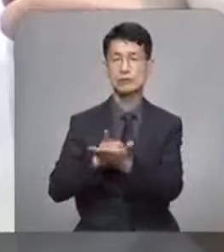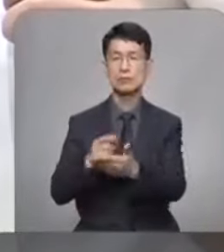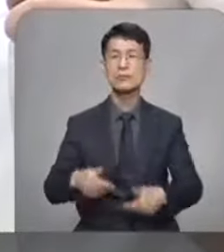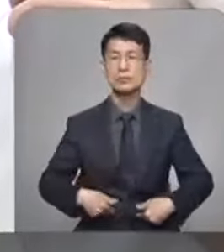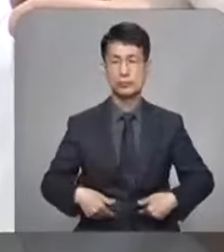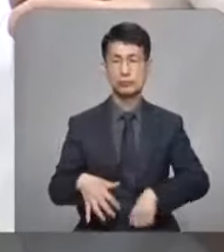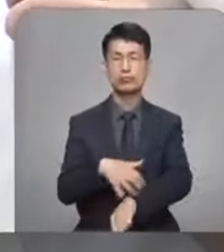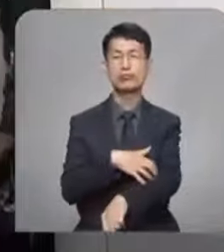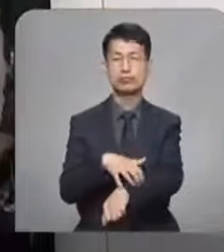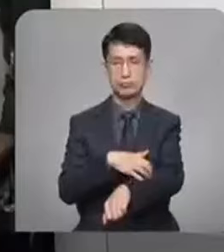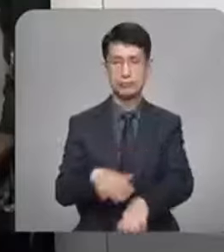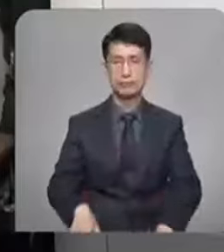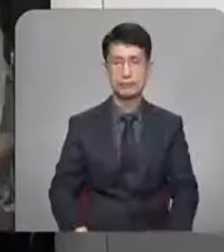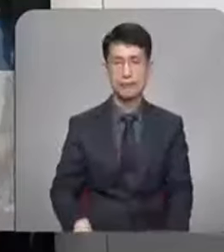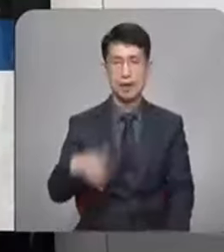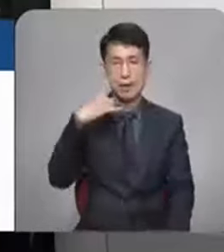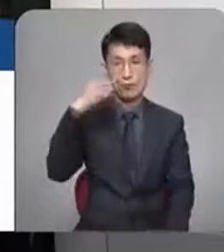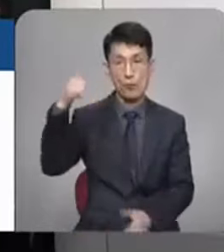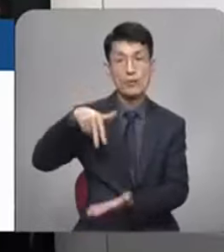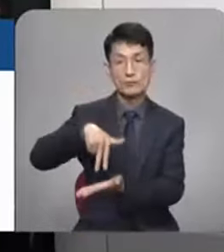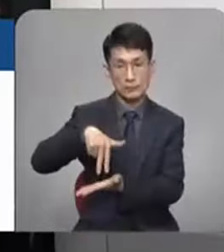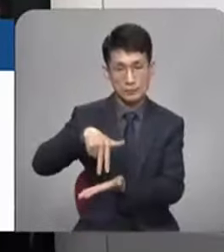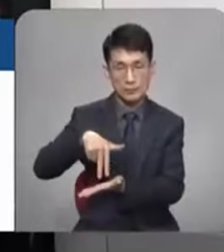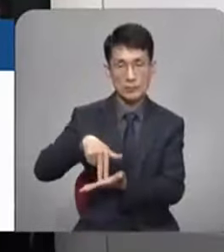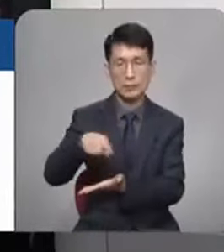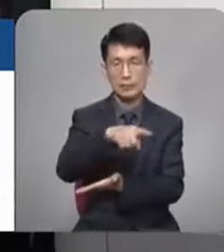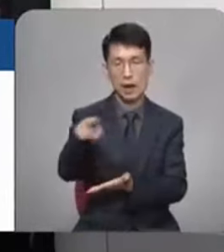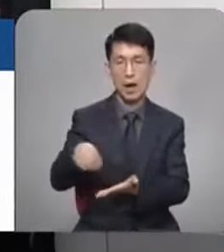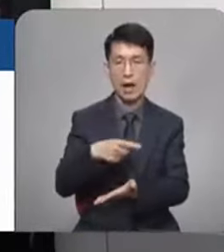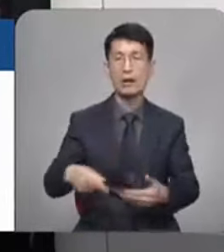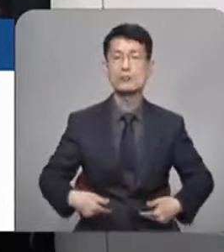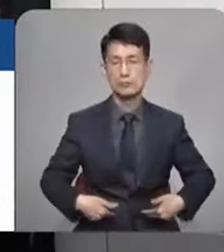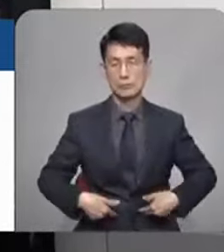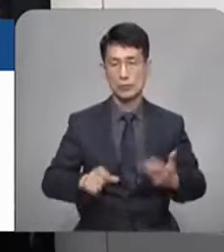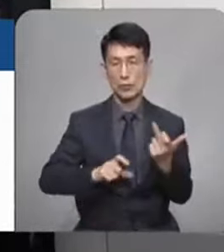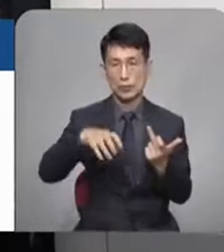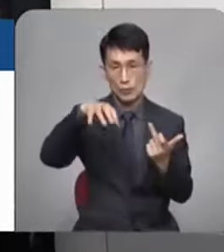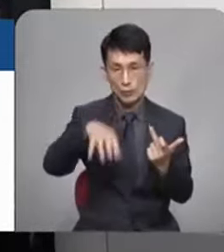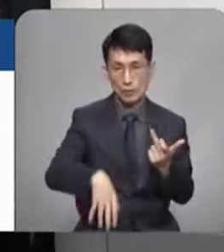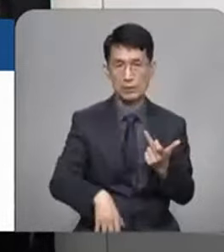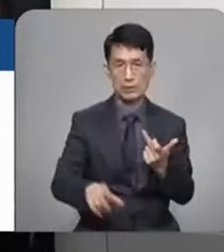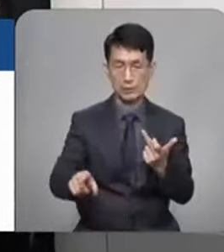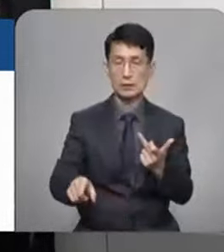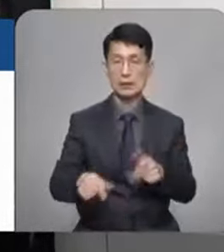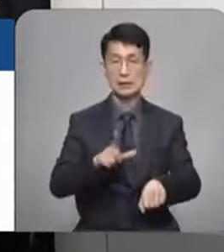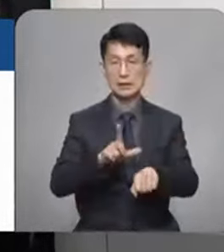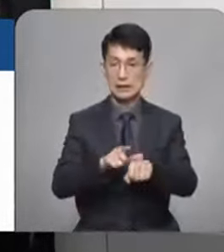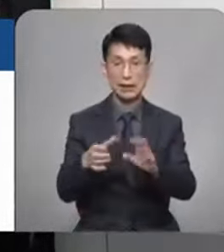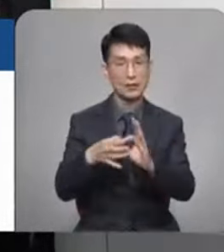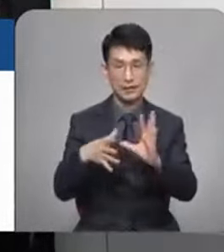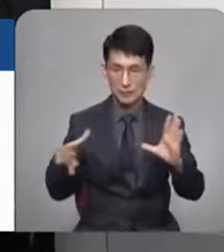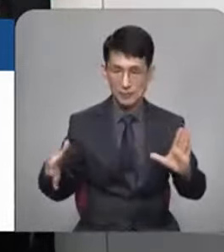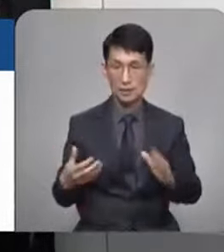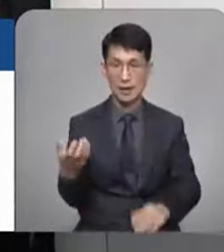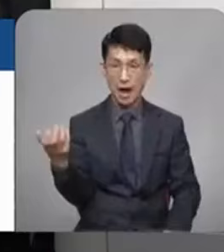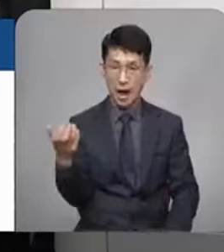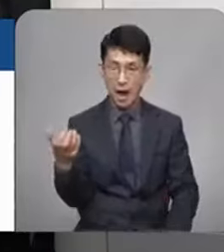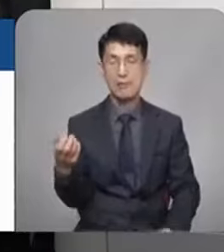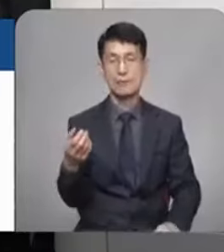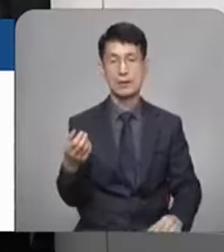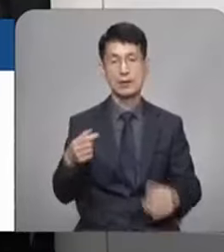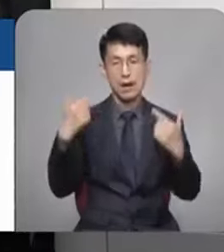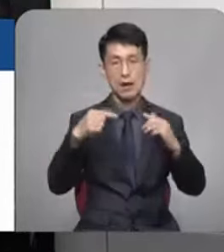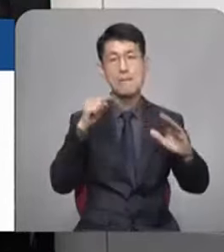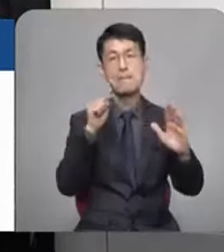부모라면 누구나 공감할 만한 이슈인 거 같아요 영동 지역에도 시간에 구해 받지 않고 아프면 아이가 아면